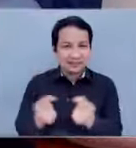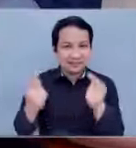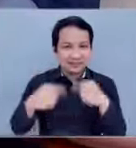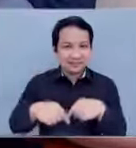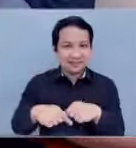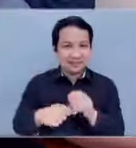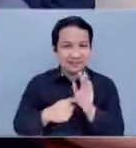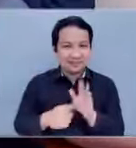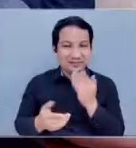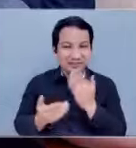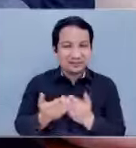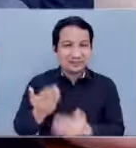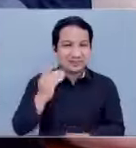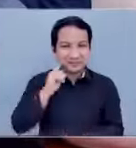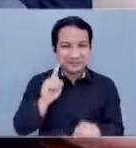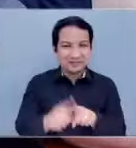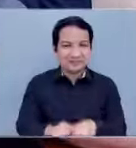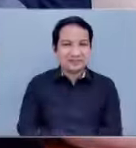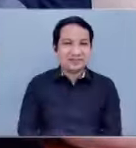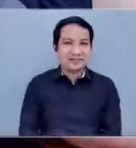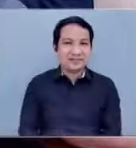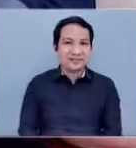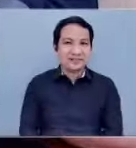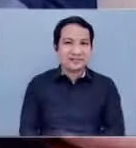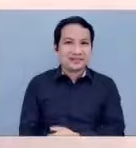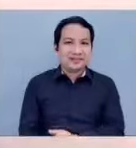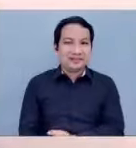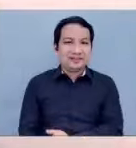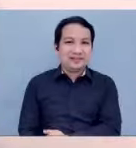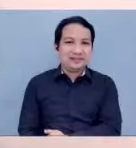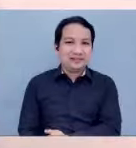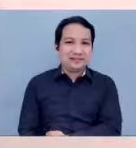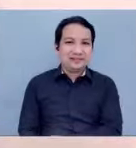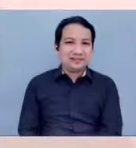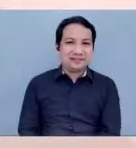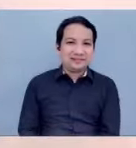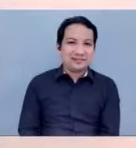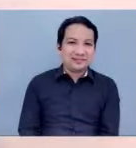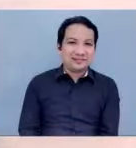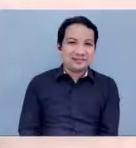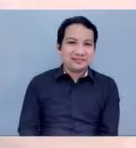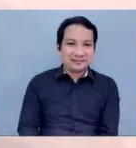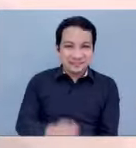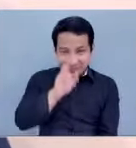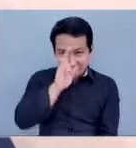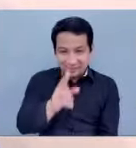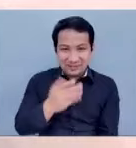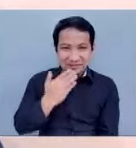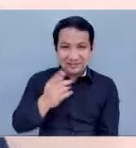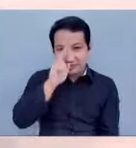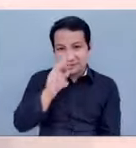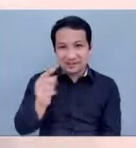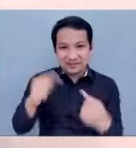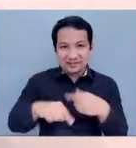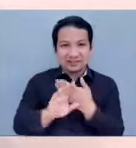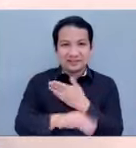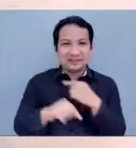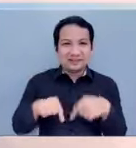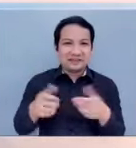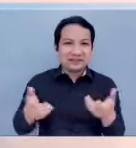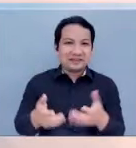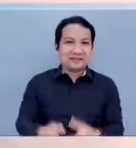morning, kapatid! Joseph Marco! Good morning, guys! Good morning, Joseph! Thank you for having me. It's good to be back here. Yeah. Oh. And